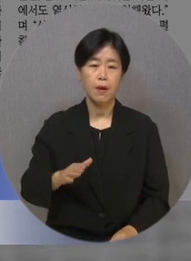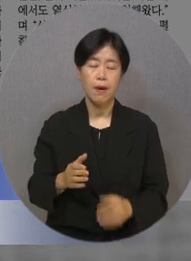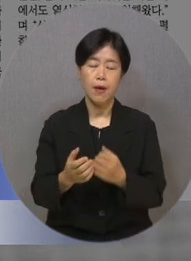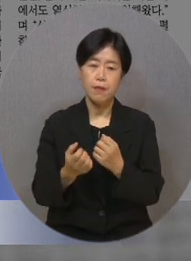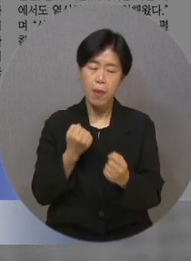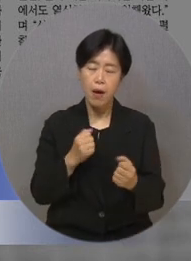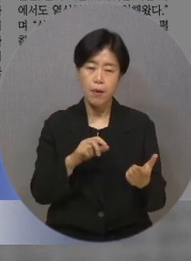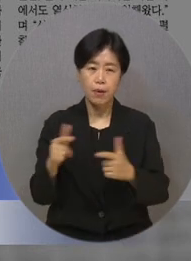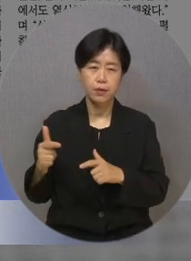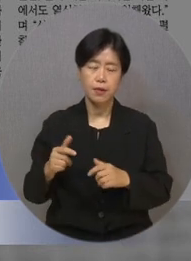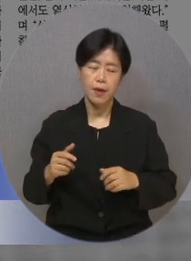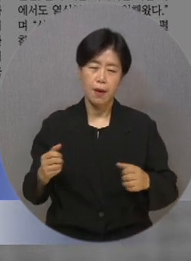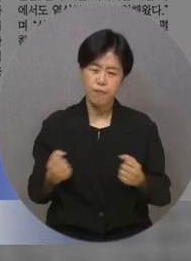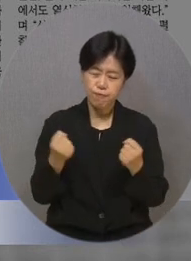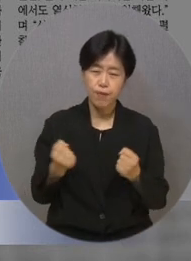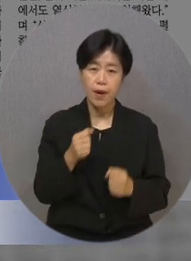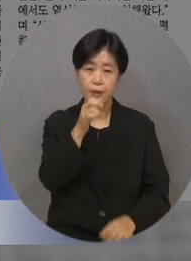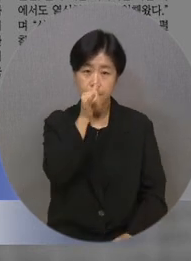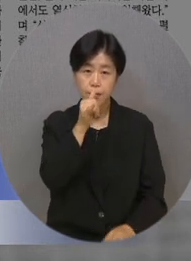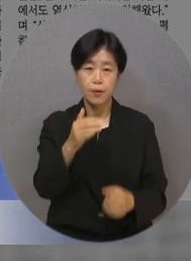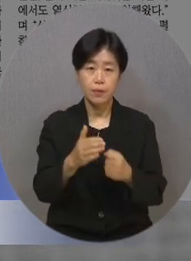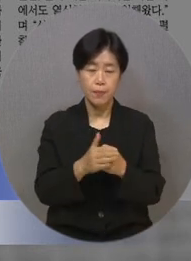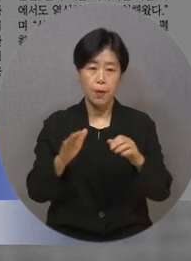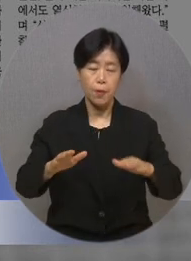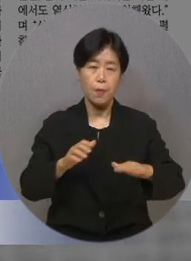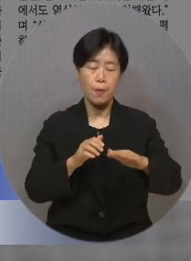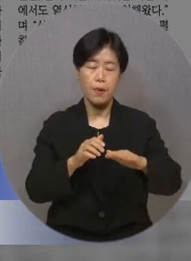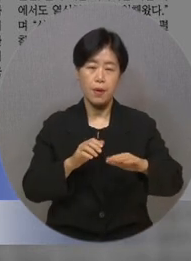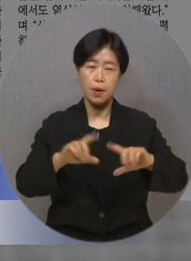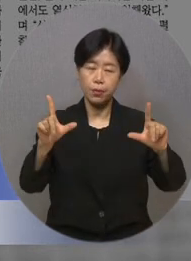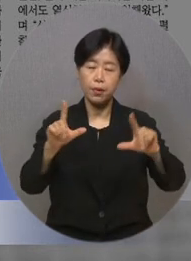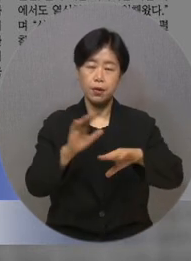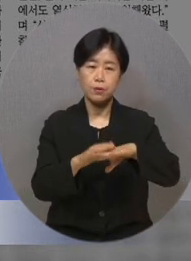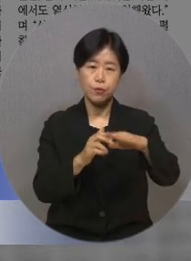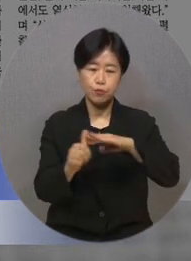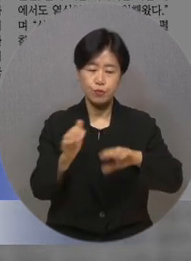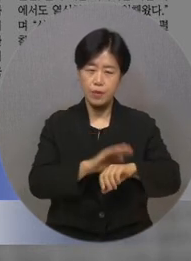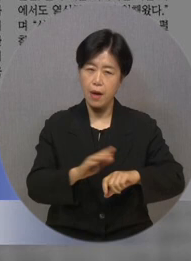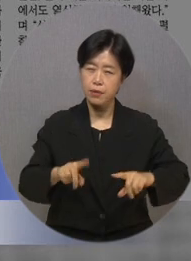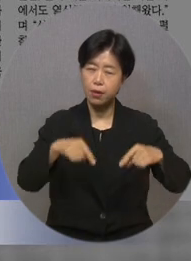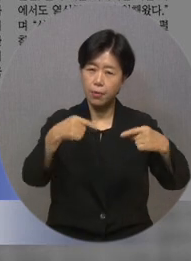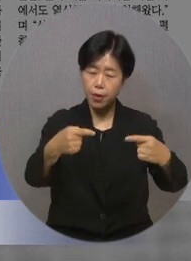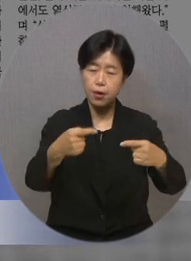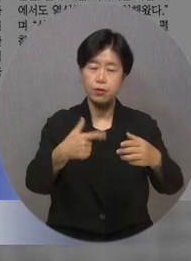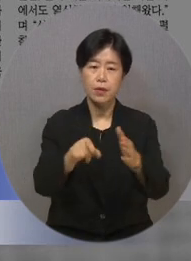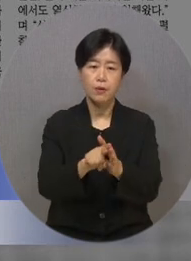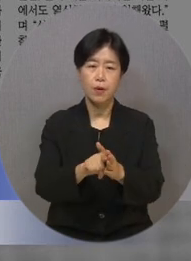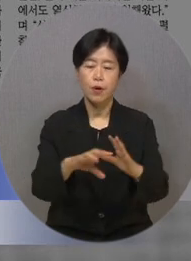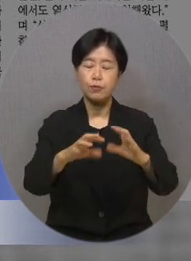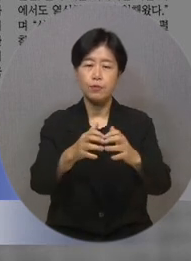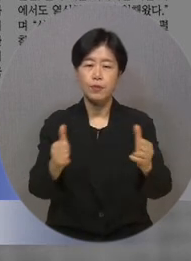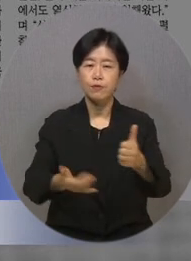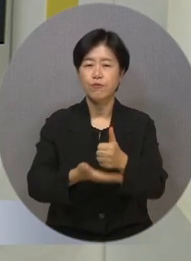선수들이 최상의 경기력을 펼칠 수 있도록 국민들의 많은 관심과 응원을 부탁한다고